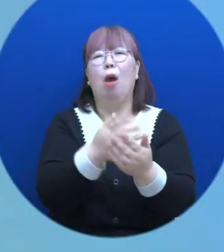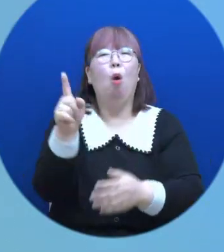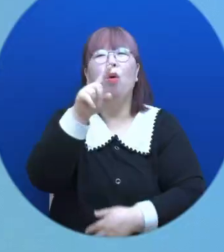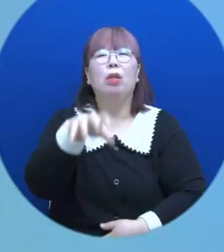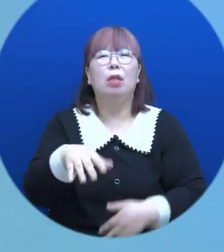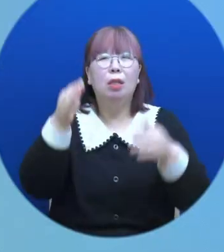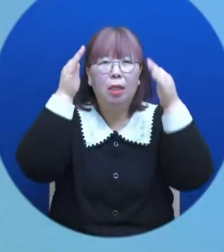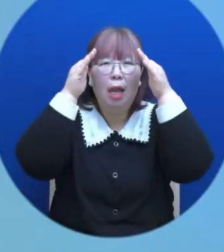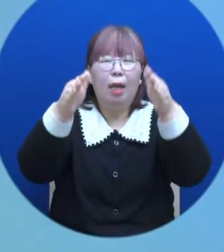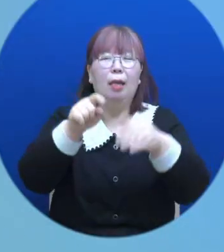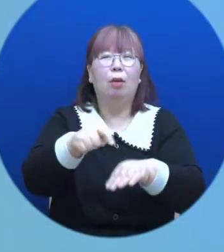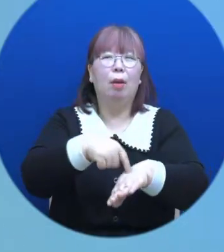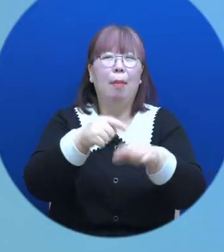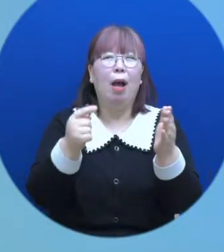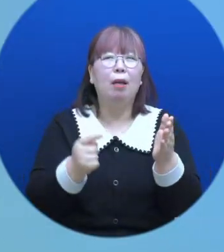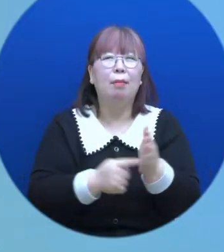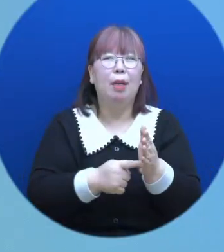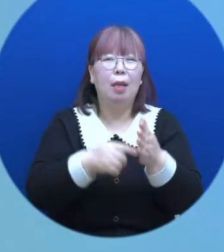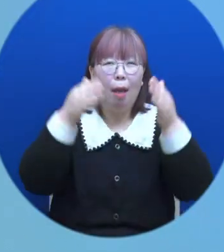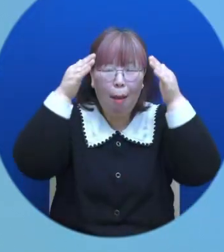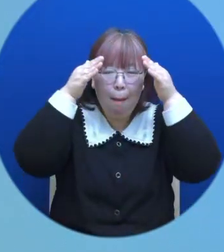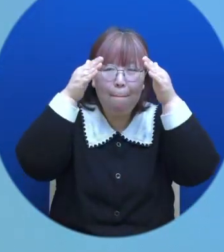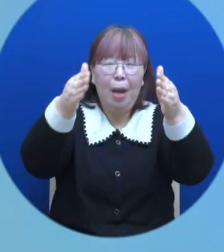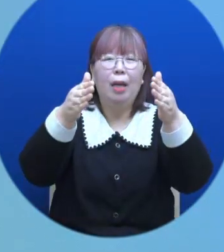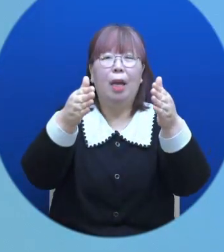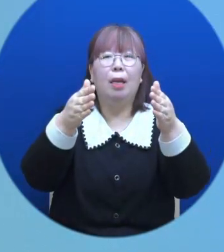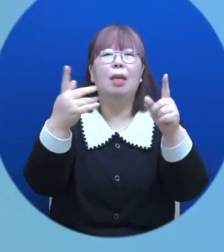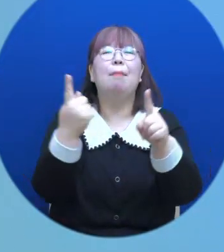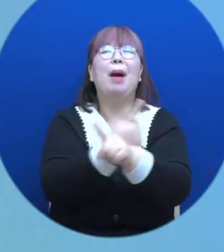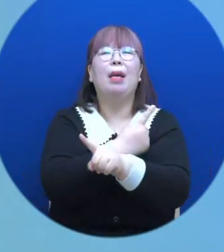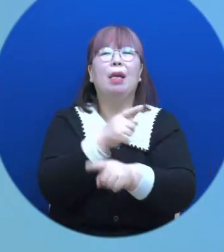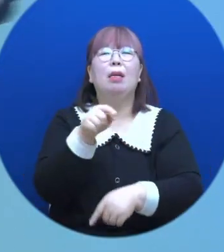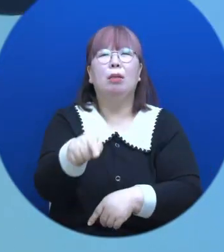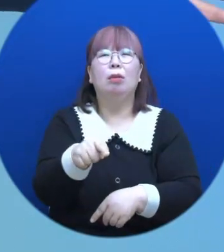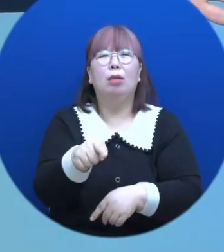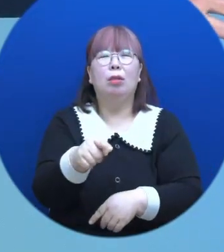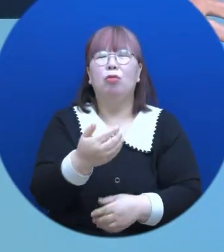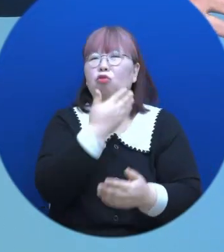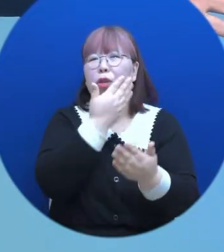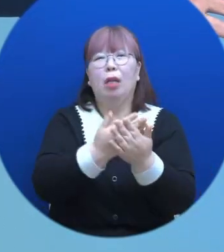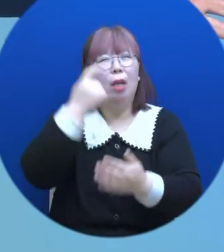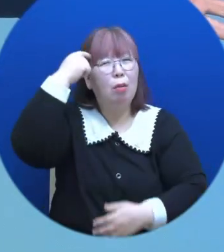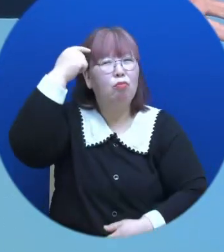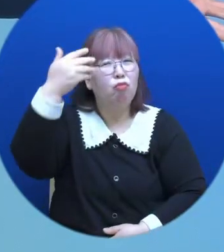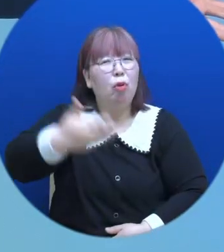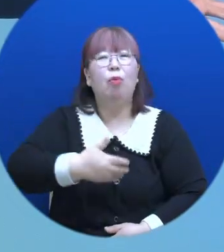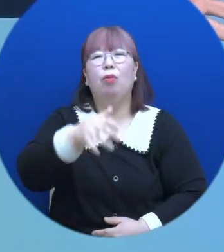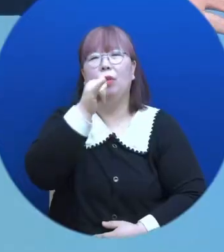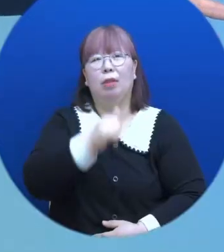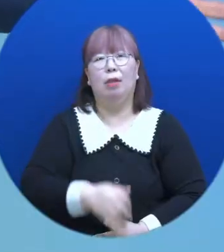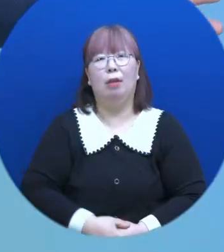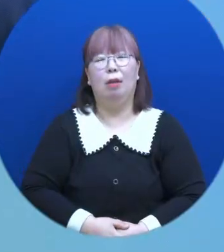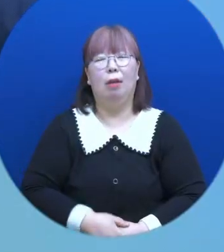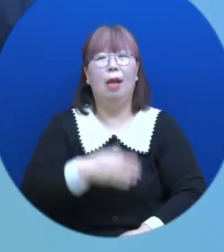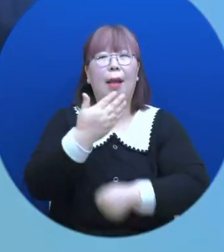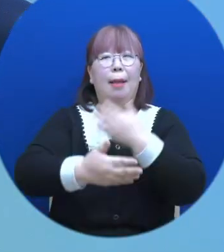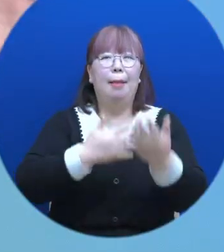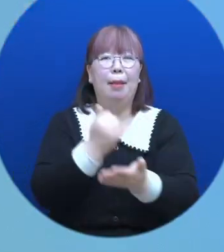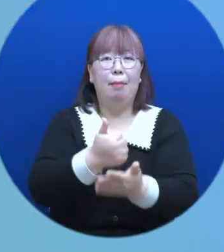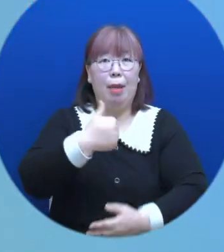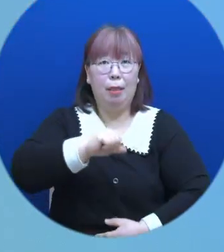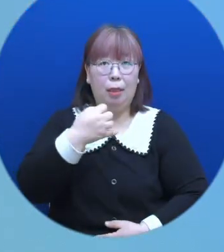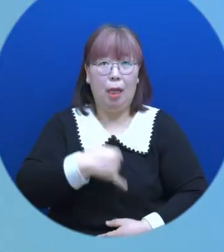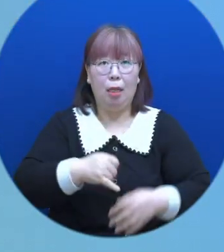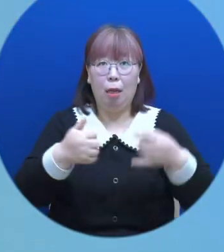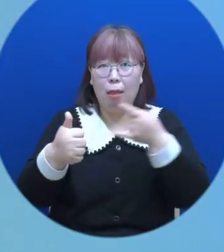향하여 너의 마음의 방향이 바뀔 것이냐, 이것을 우리에게 묻고 있지 않습니까? 하나님의 자녀들에게